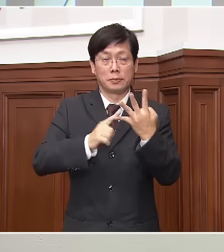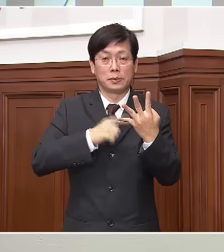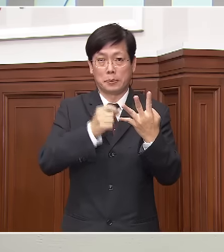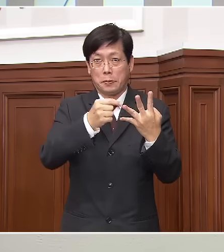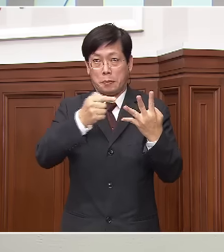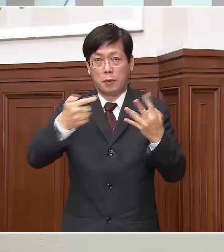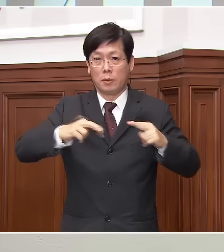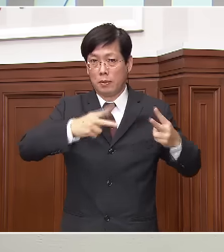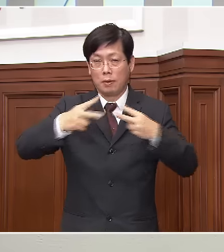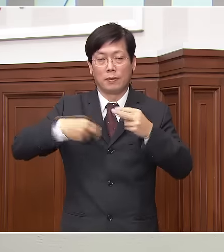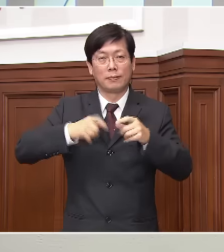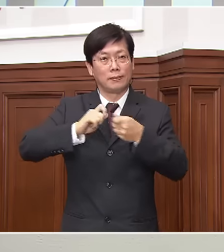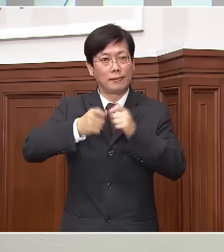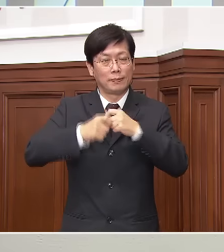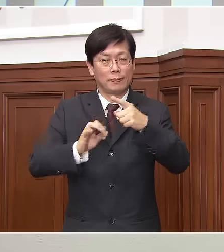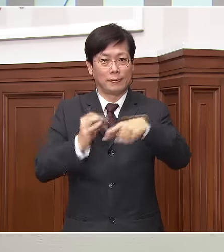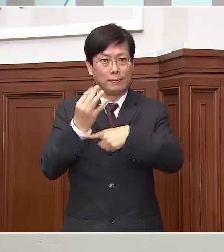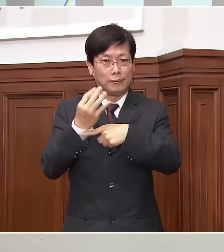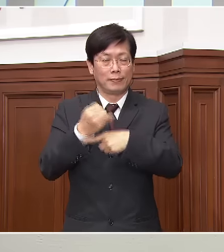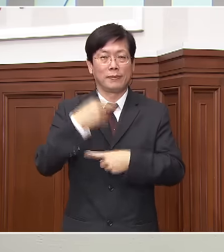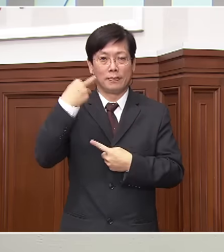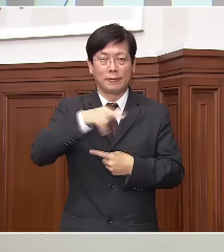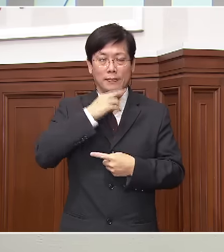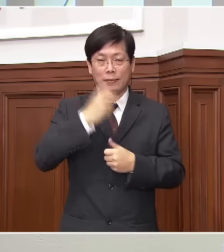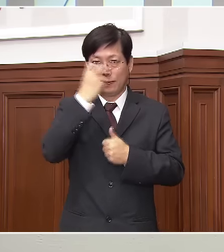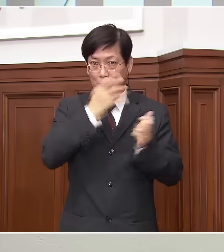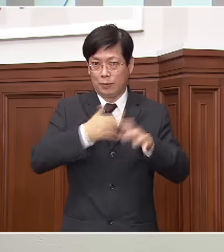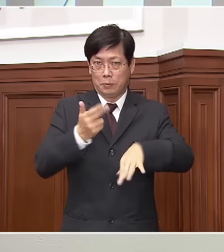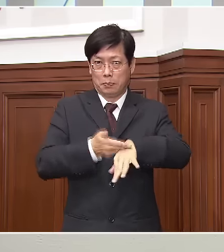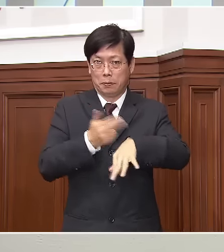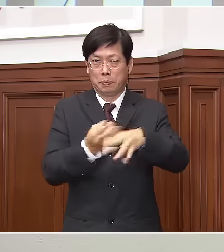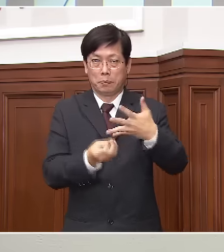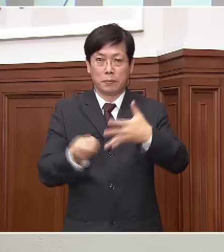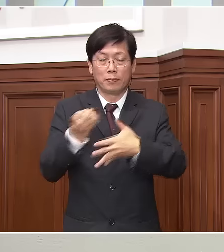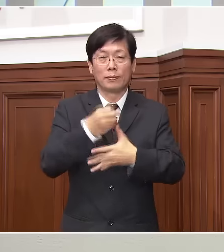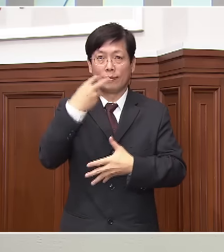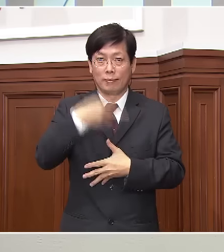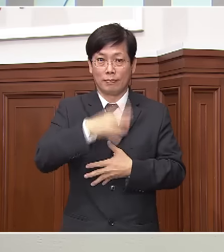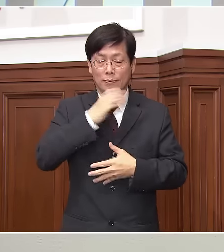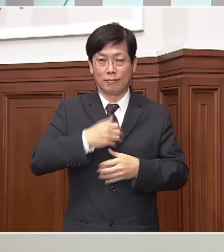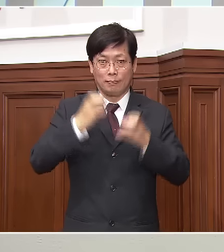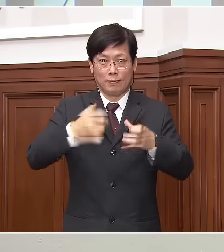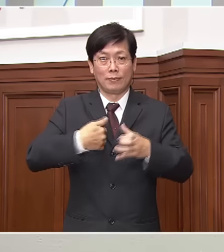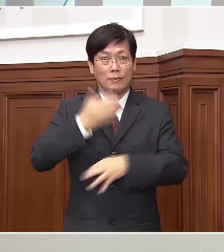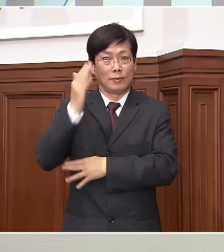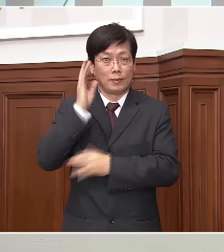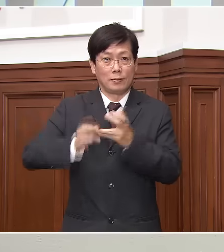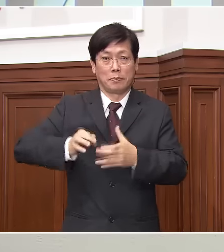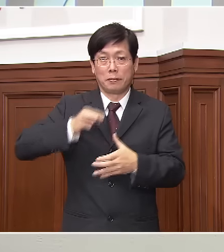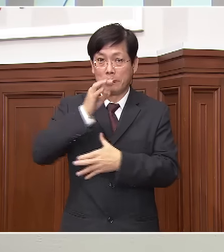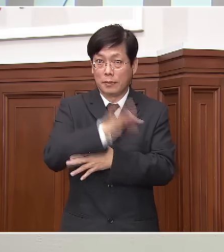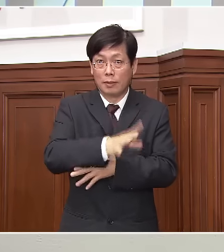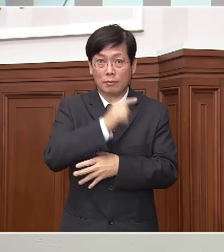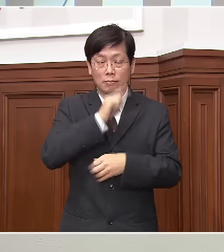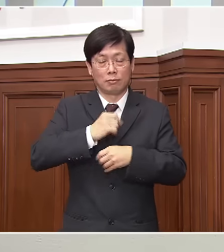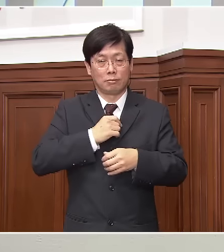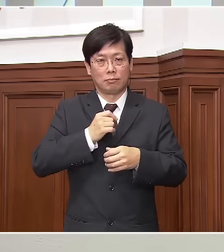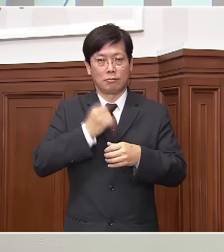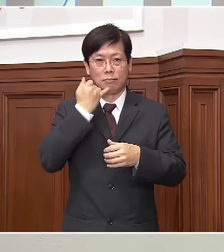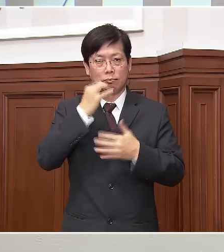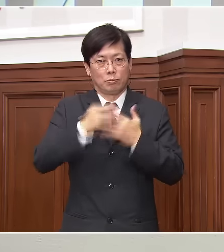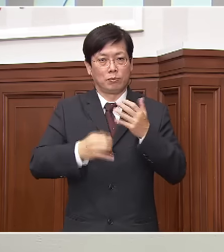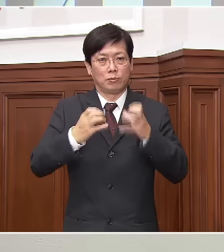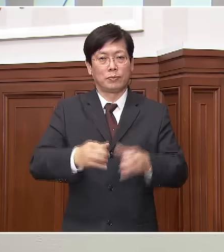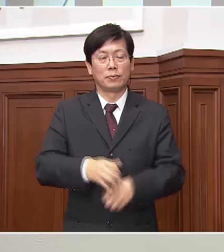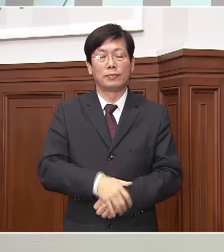整税率，提升基金管理效率，以及建立政府挹注基金裁员的机制。